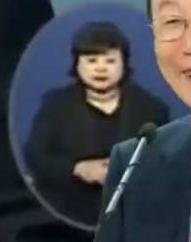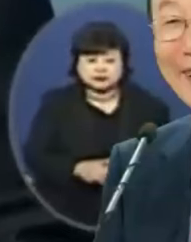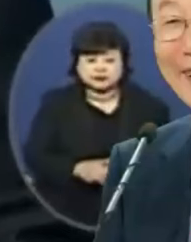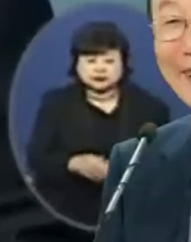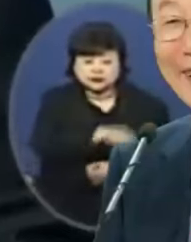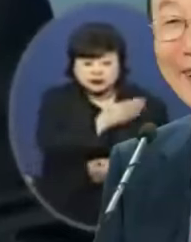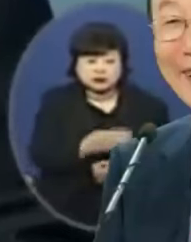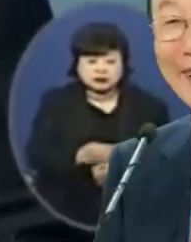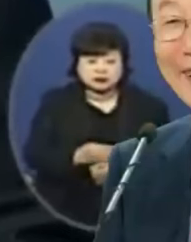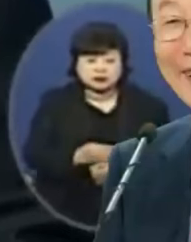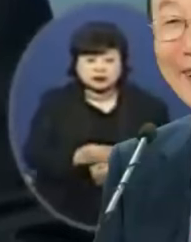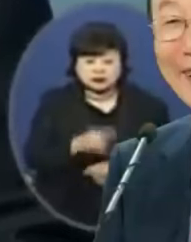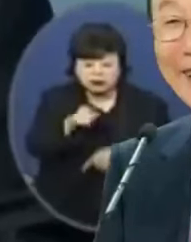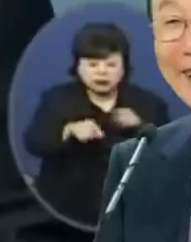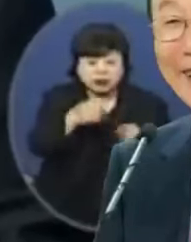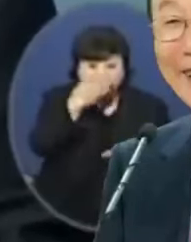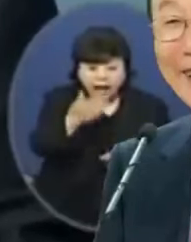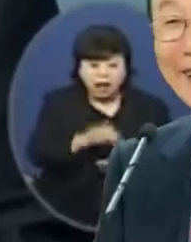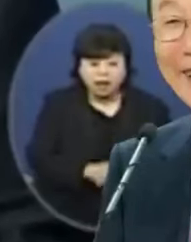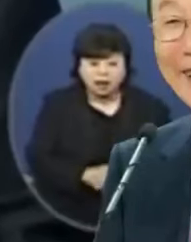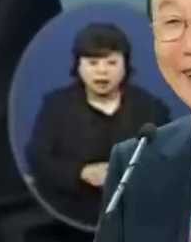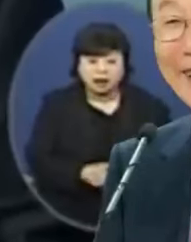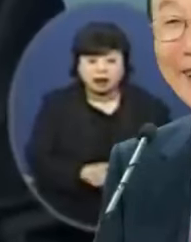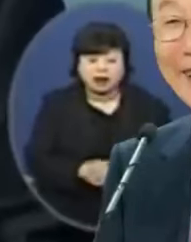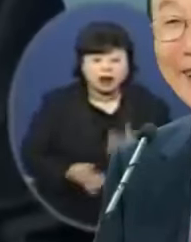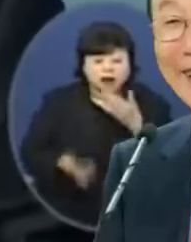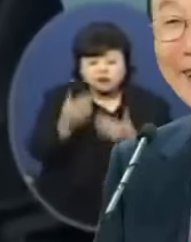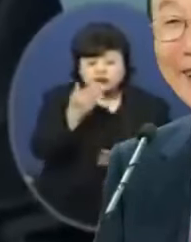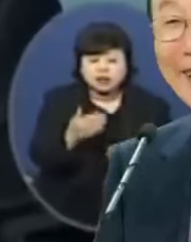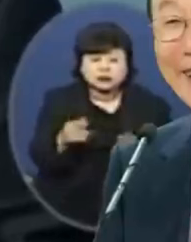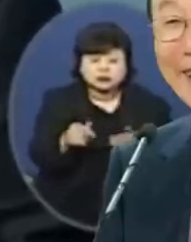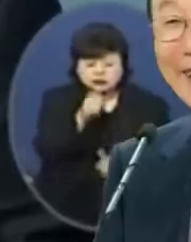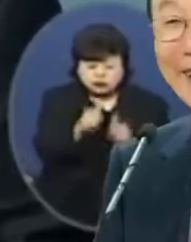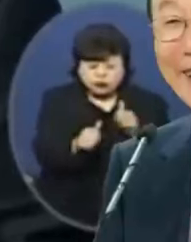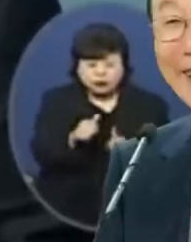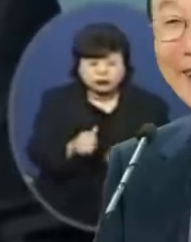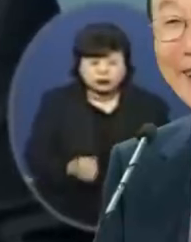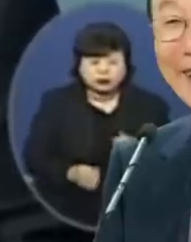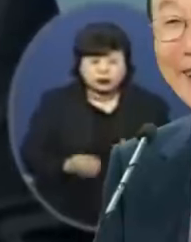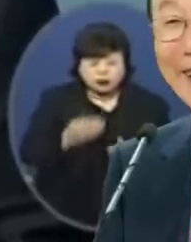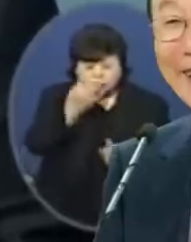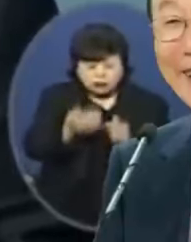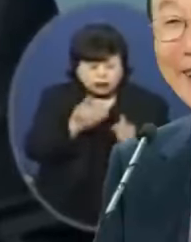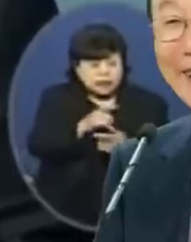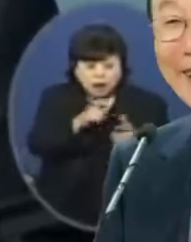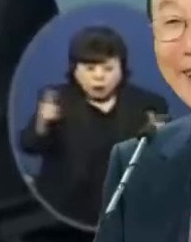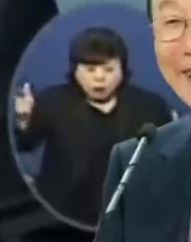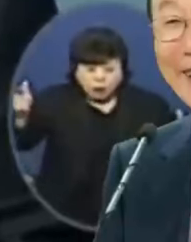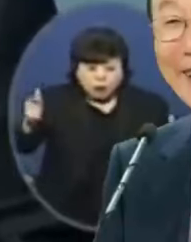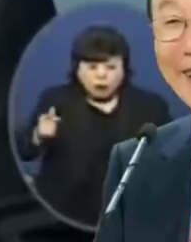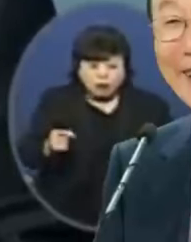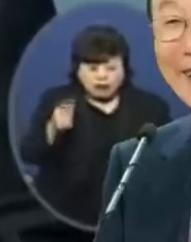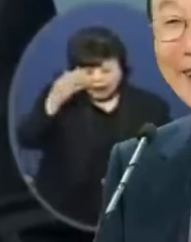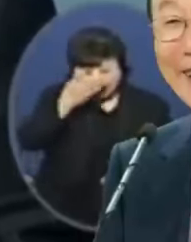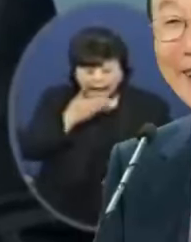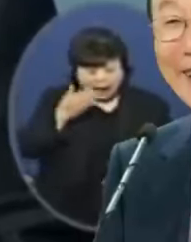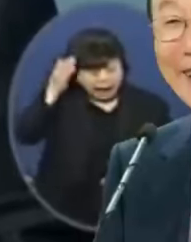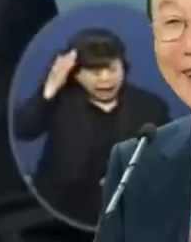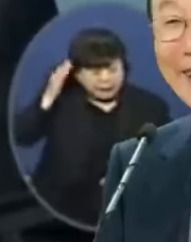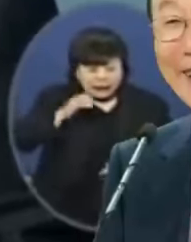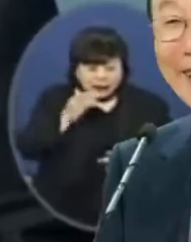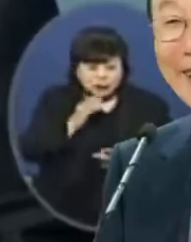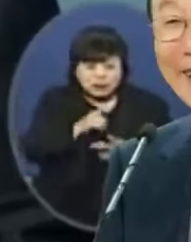능히 가로질러 건너갈 수가 있고 불같은 시험이 와도 타지 아니하고 그스르지 아니하고